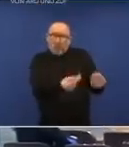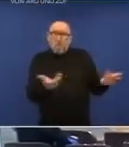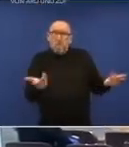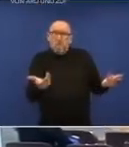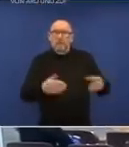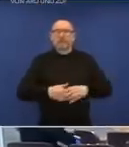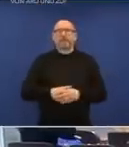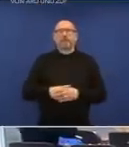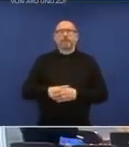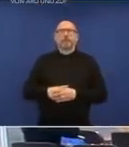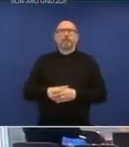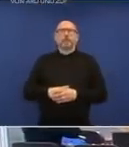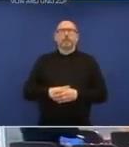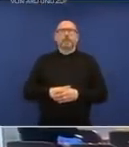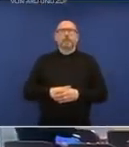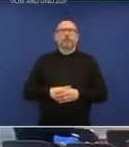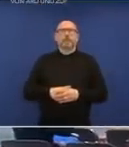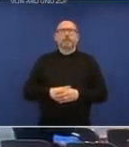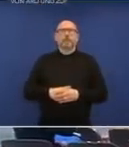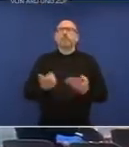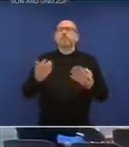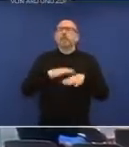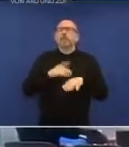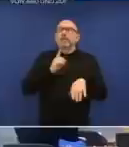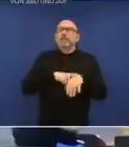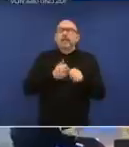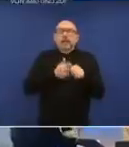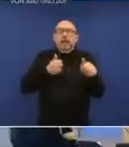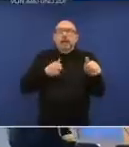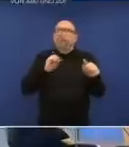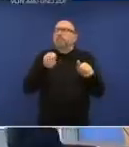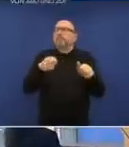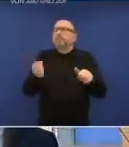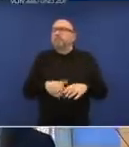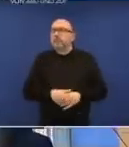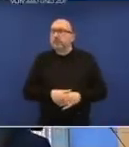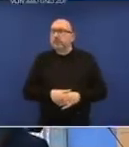Es gab ja keinen Zeitverzug, sondern wir haben ja Masken genommen,